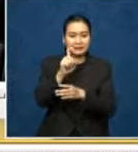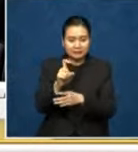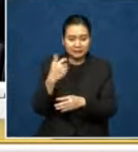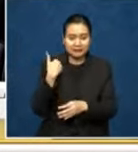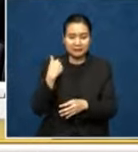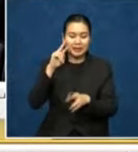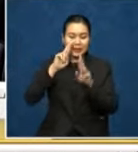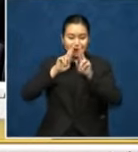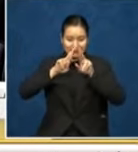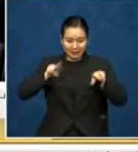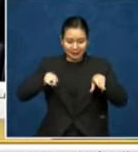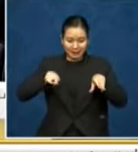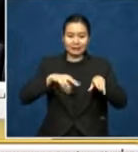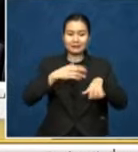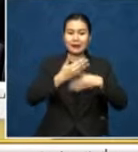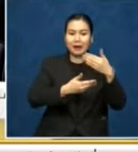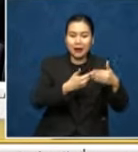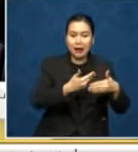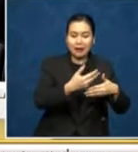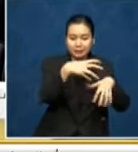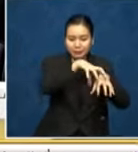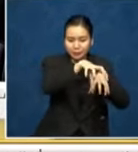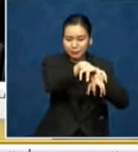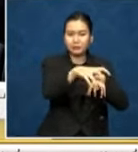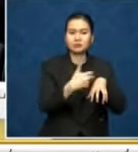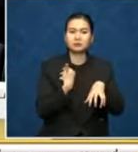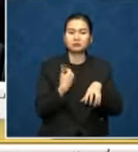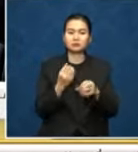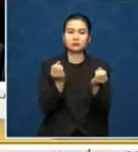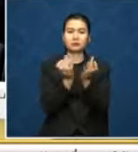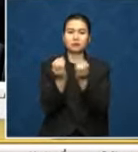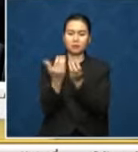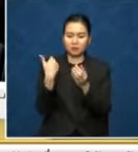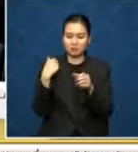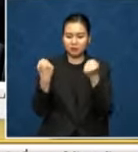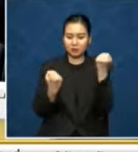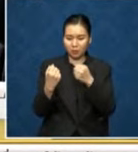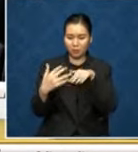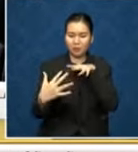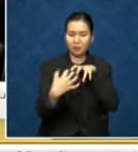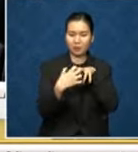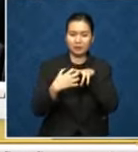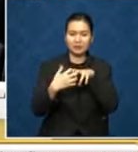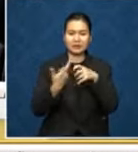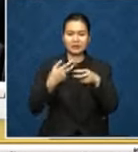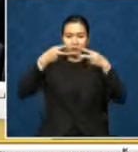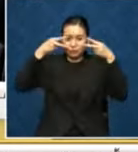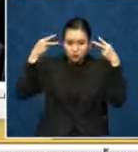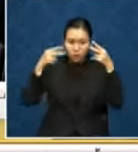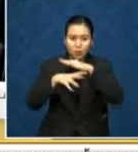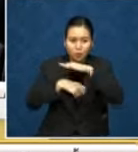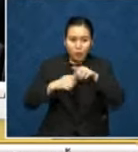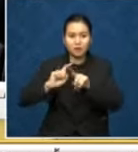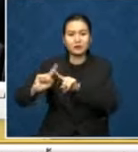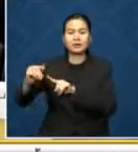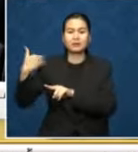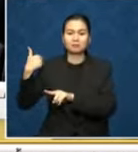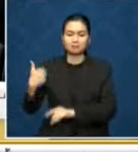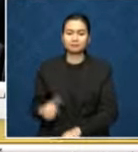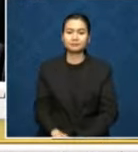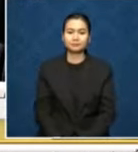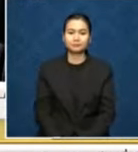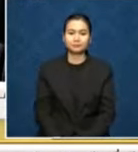ารบริเวณนั้นนะครับได้รับผลกระทบเป็นอย่างมากนะครับเสี่ยงต่ออุบัติเหตุและการถูกจี้ปล้นนะครับนอกจากนี้นะครับที่ผ่านม